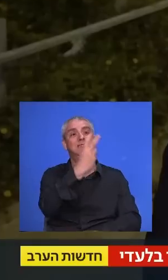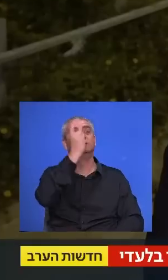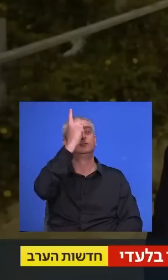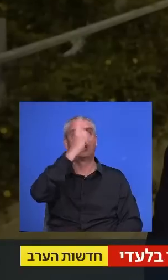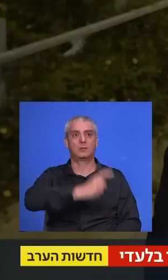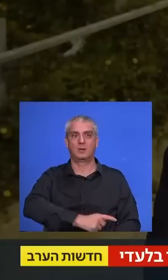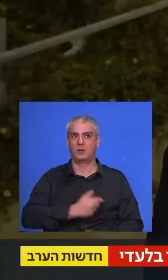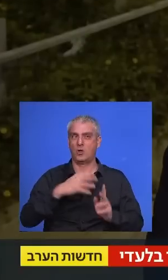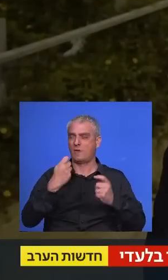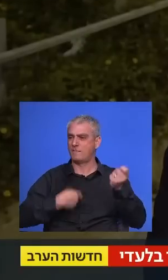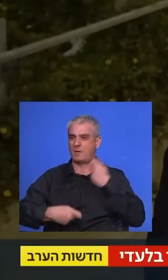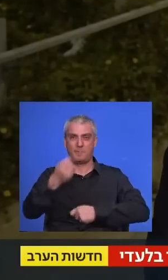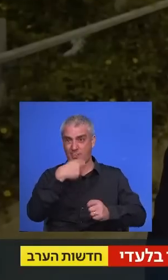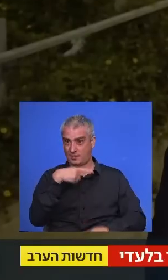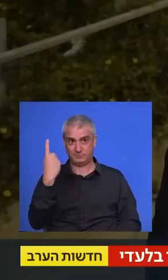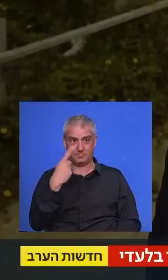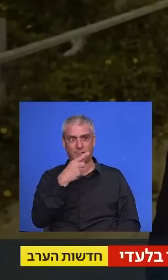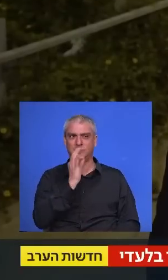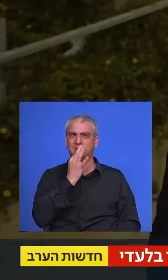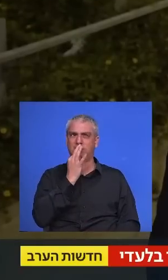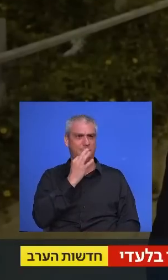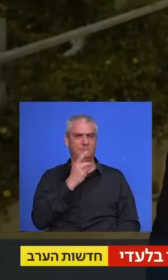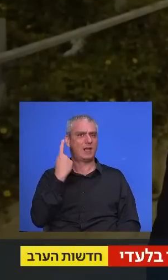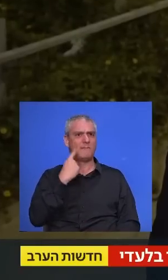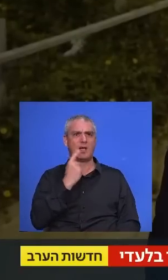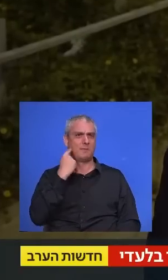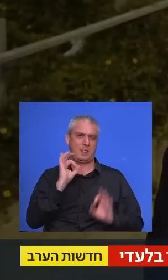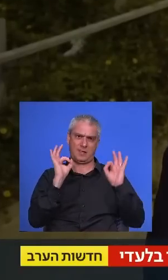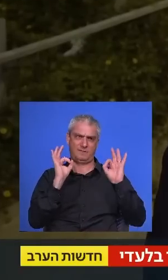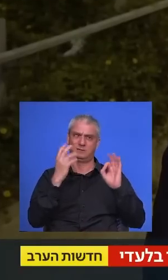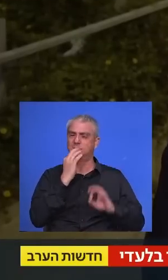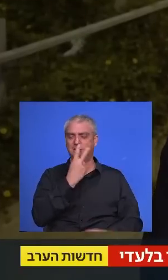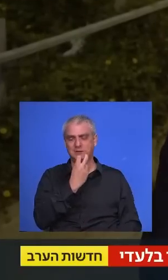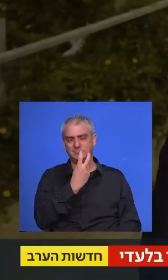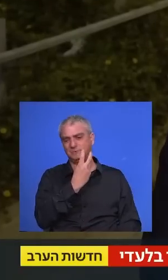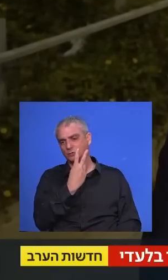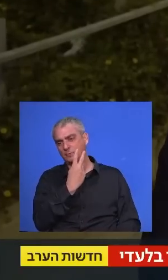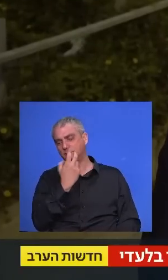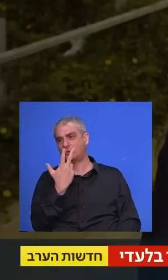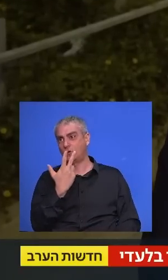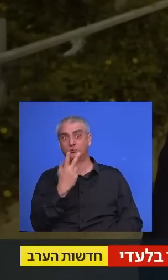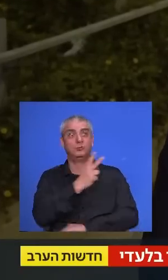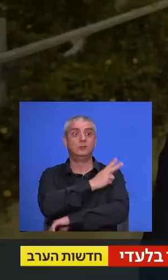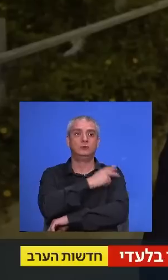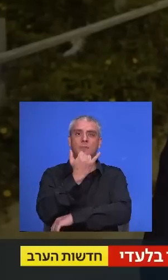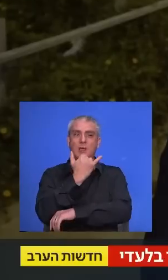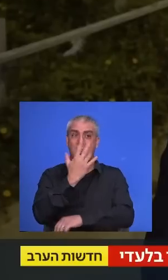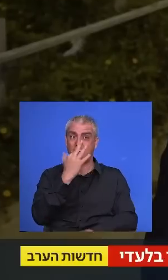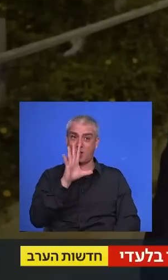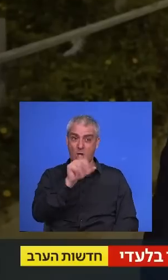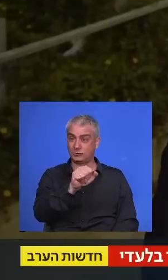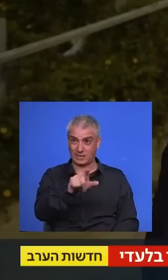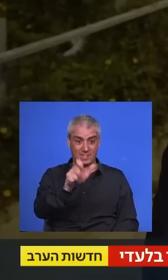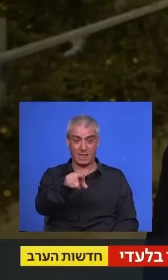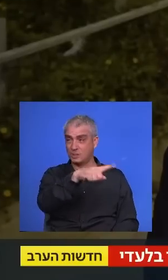רוב הבלדרים שנתפסים הם בחורים צעירים ללא עבר פלילי, בני 20, 22, 23. המשטרה בדרך כלל כאשר היא עוצרת את